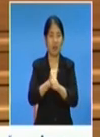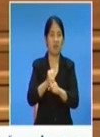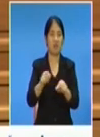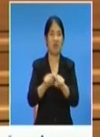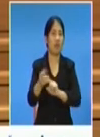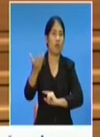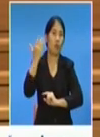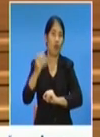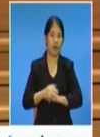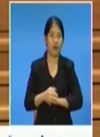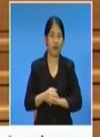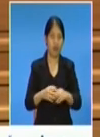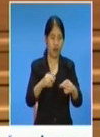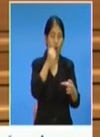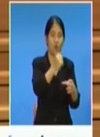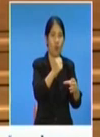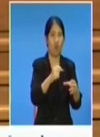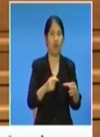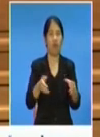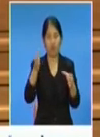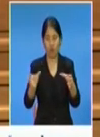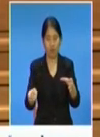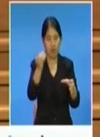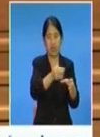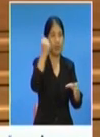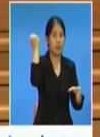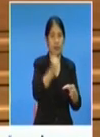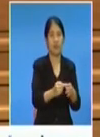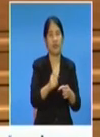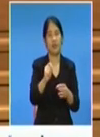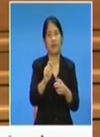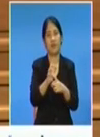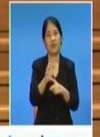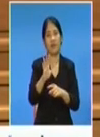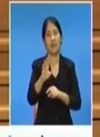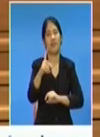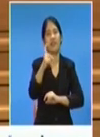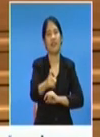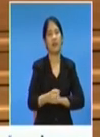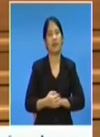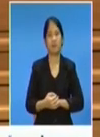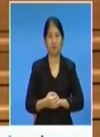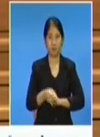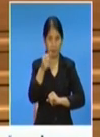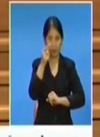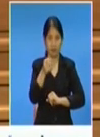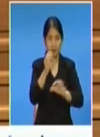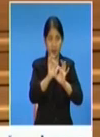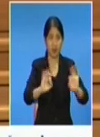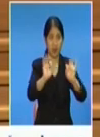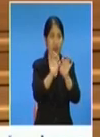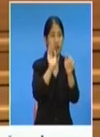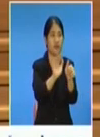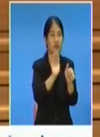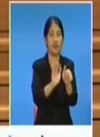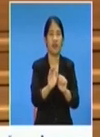นะครับงั้นผมเรียนฝากไว้ว่ามันต้องล้วงครับท่านต้องต่อไปให้ถึงต้นมันด้วยครับอย่